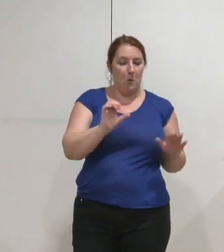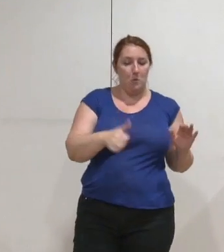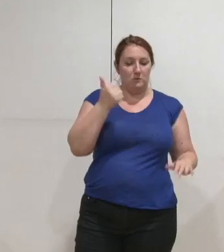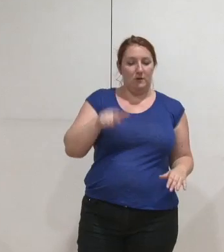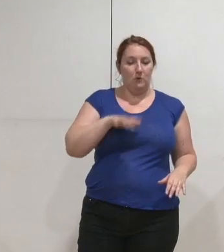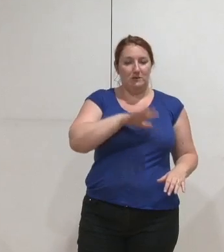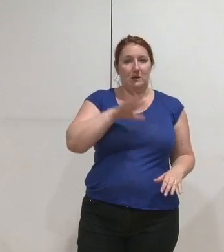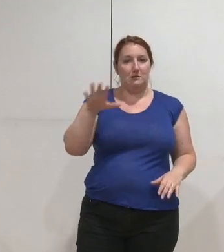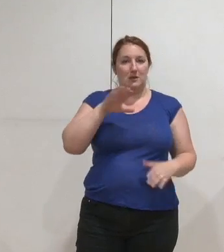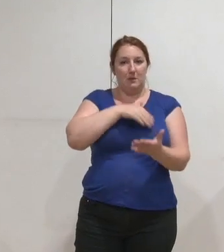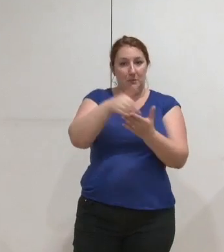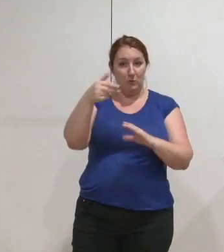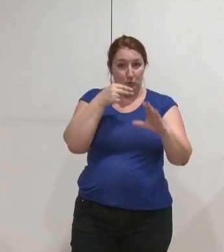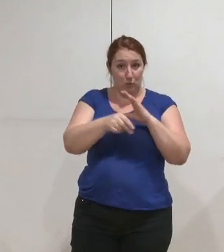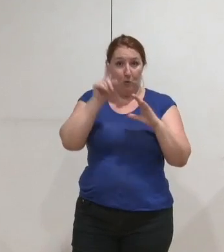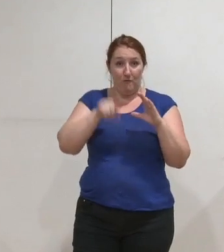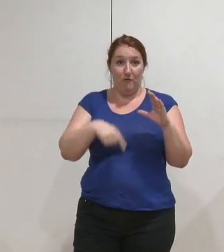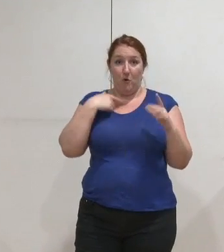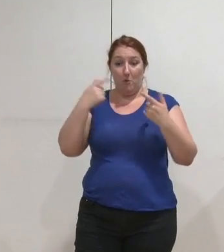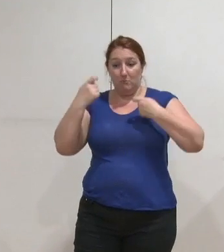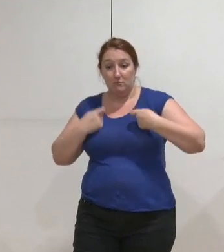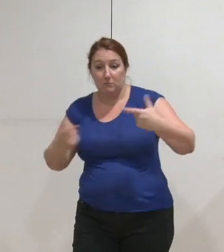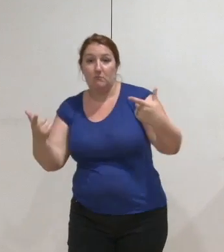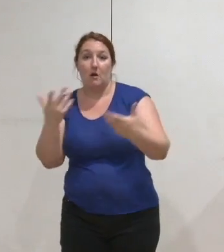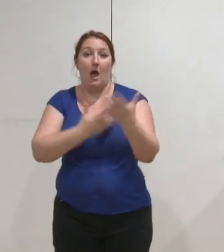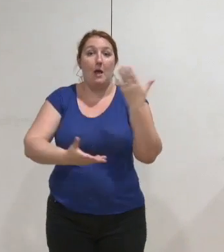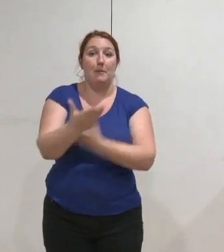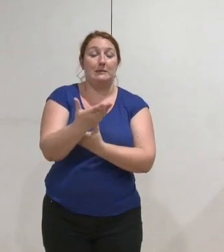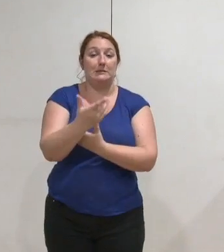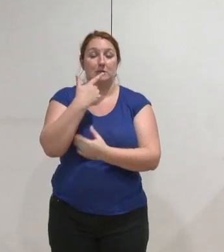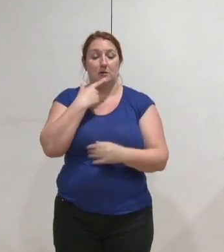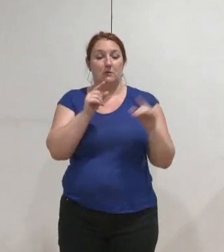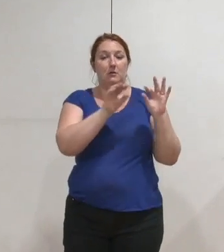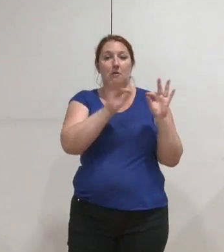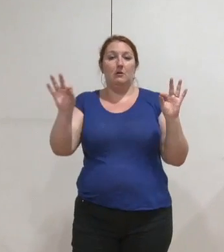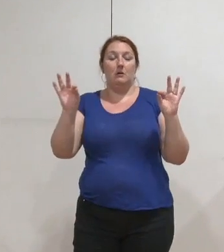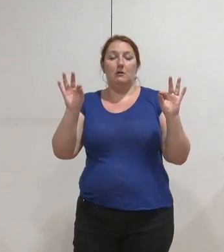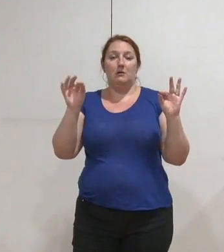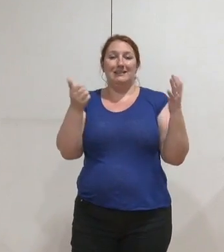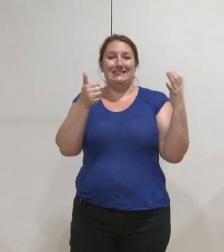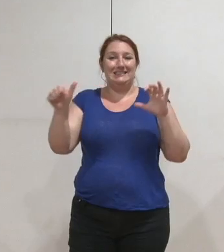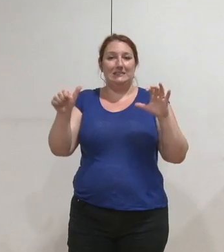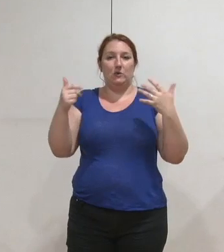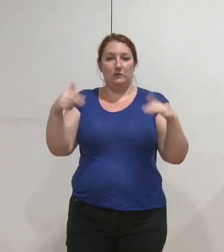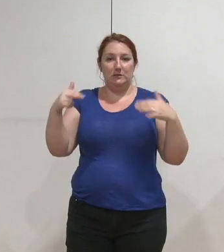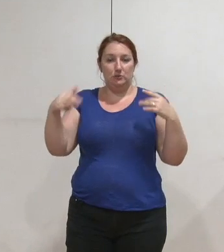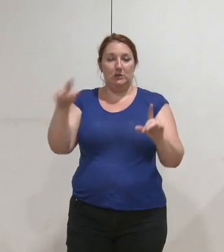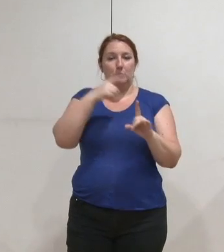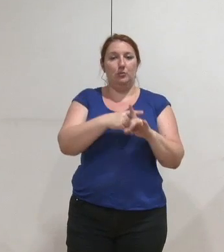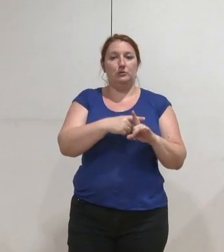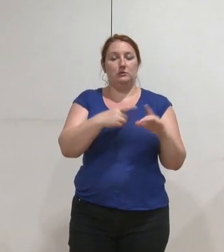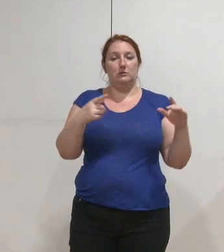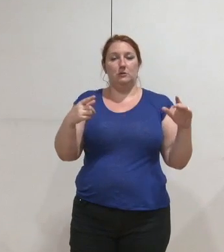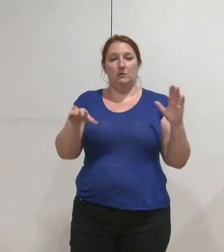neutralisé par une dépense et ce qui c'est ce qui a été fait au compte 61 et 1068 en vue du